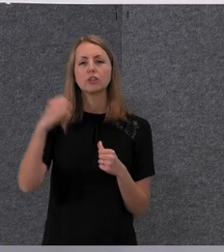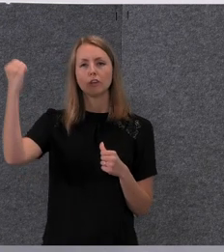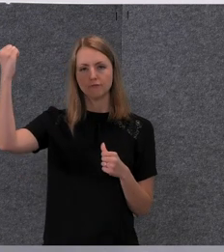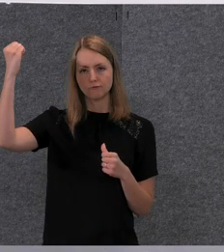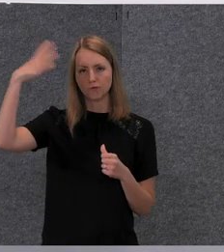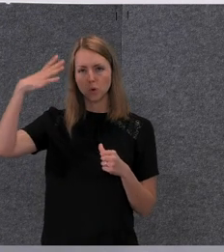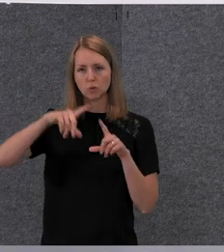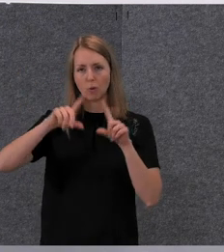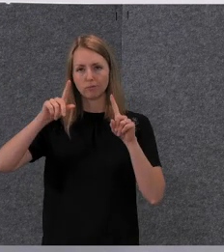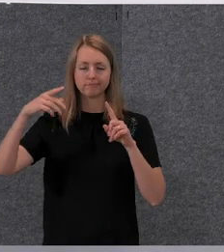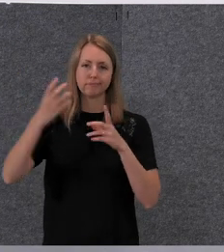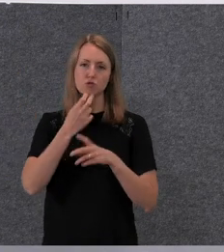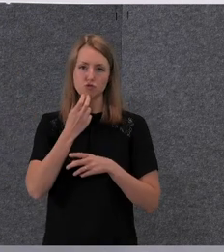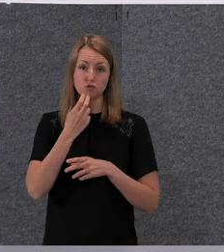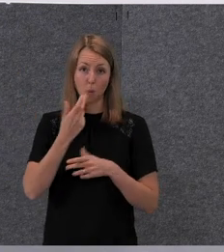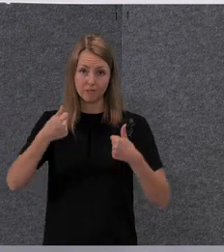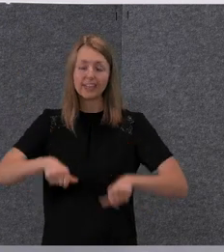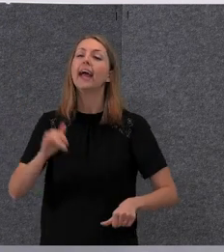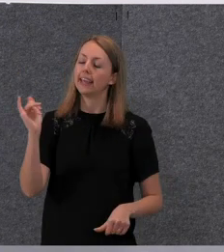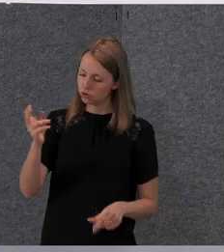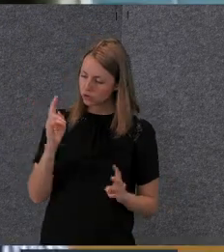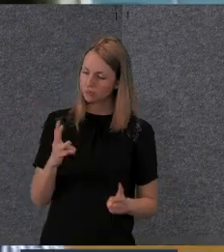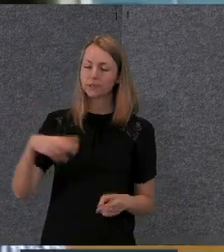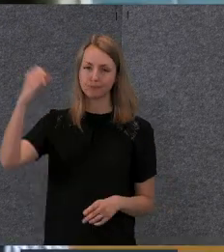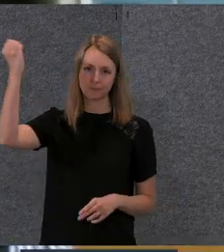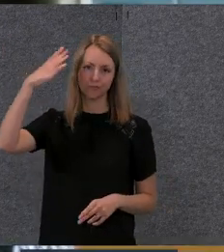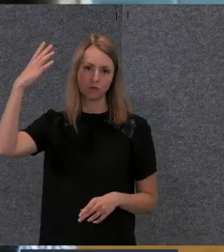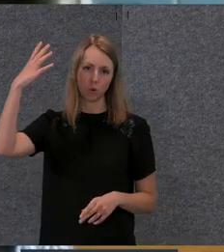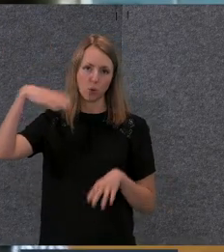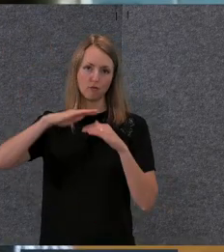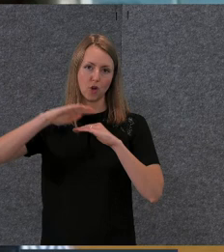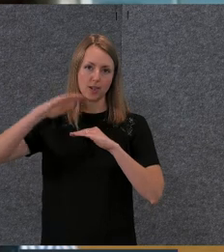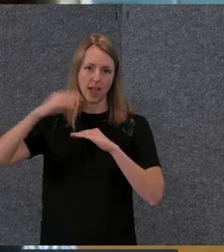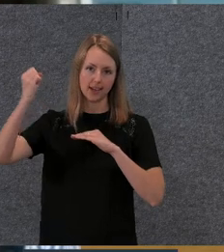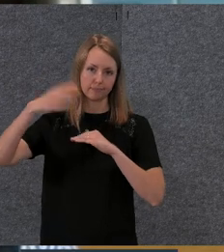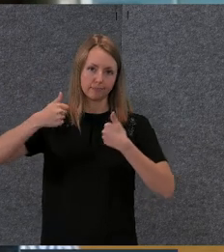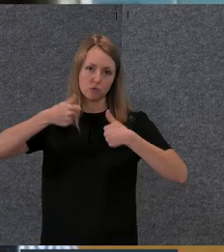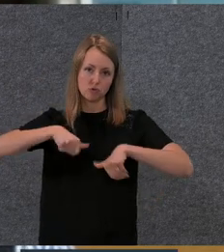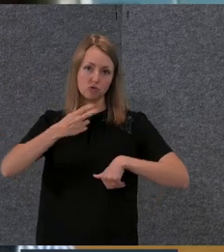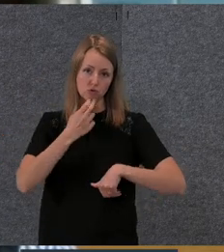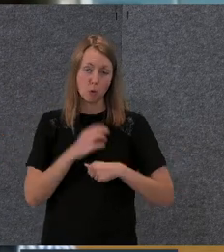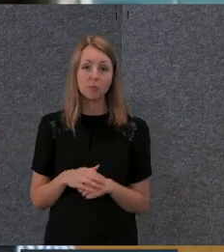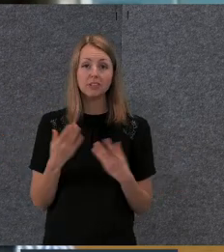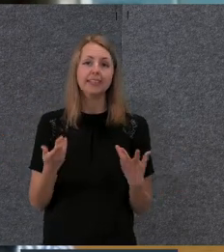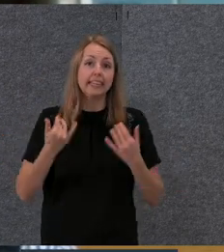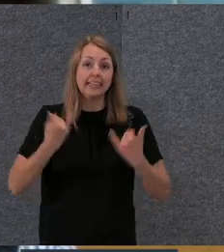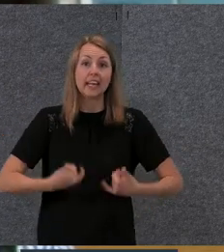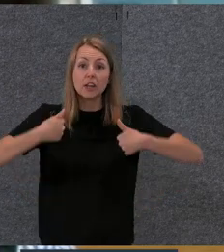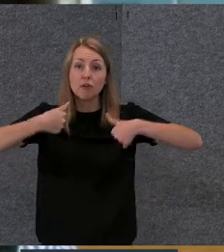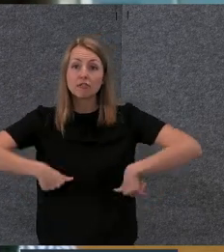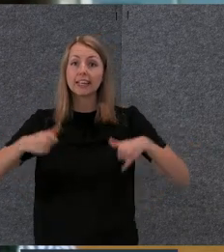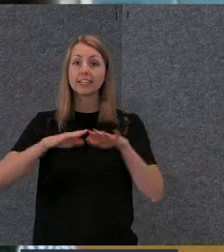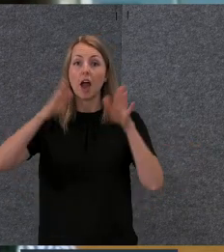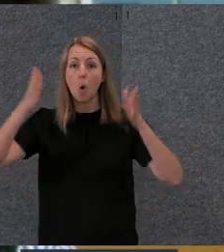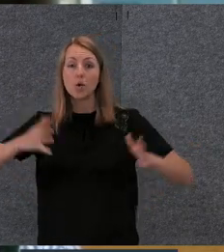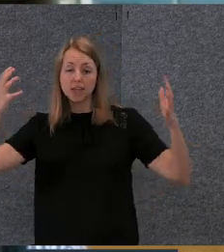Photovoltaik zur Pflicht machen ohne die BürgerInnen. Ja. Photovoltaik. Also wir haben heute im Baurecht ganz klar die Pflicht, dass Häuser nicht einstürzen dürfen. Das wird nicht von